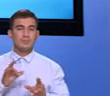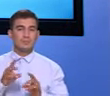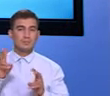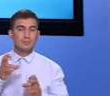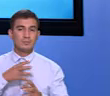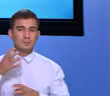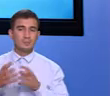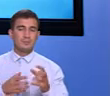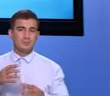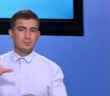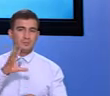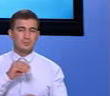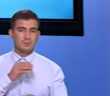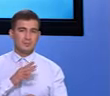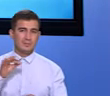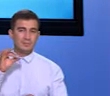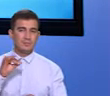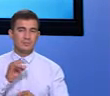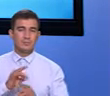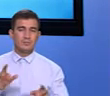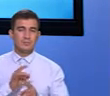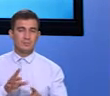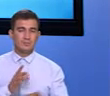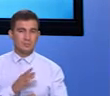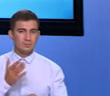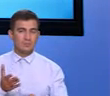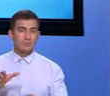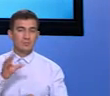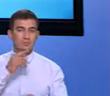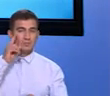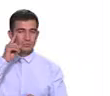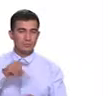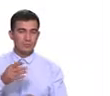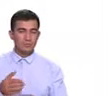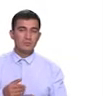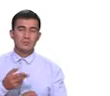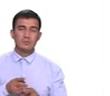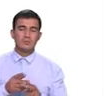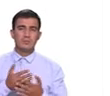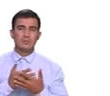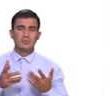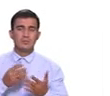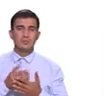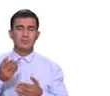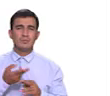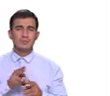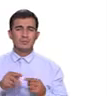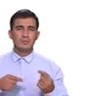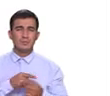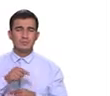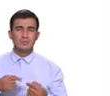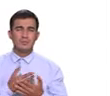dunyo tarixini o'tgan edik. Va qadimgi dunyo tarixida esa ijtimoiy tuzum taraqqiyoti bir